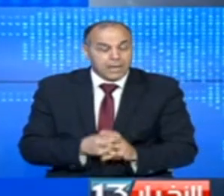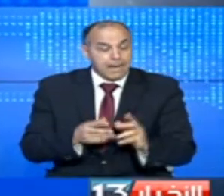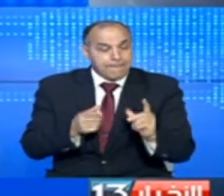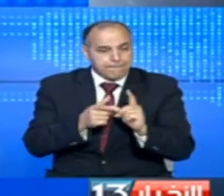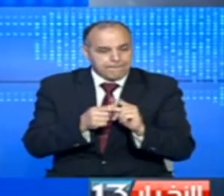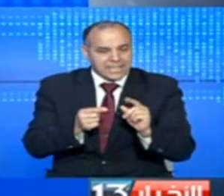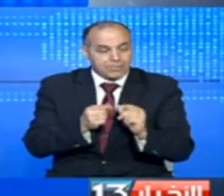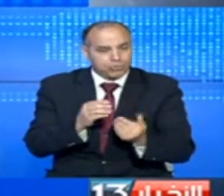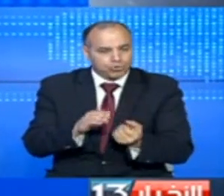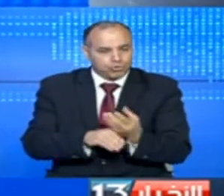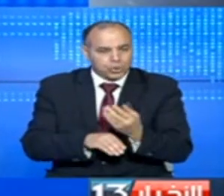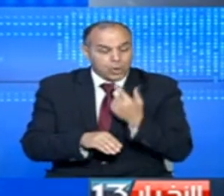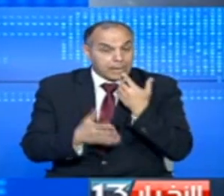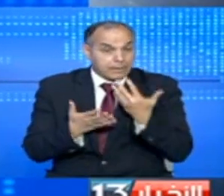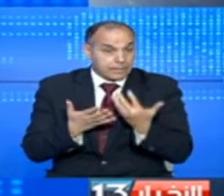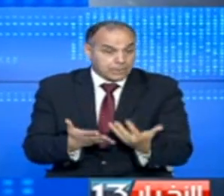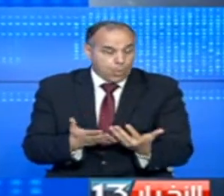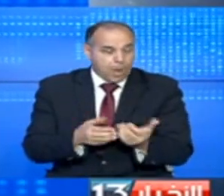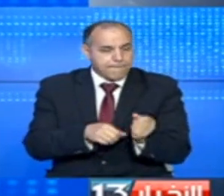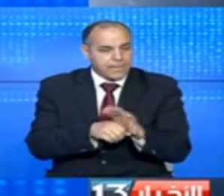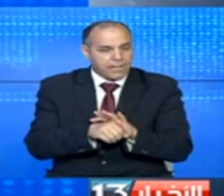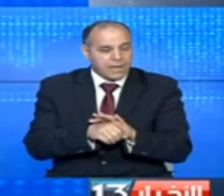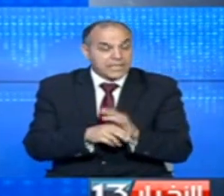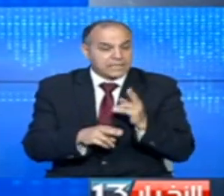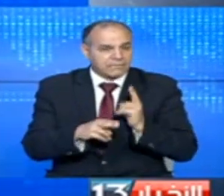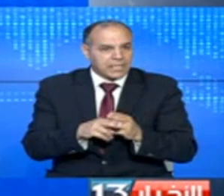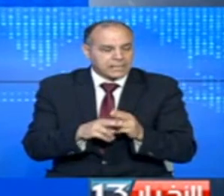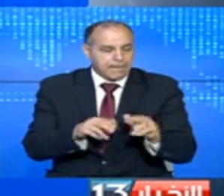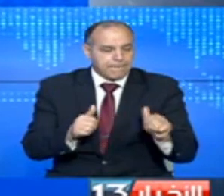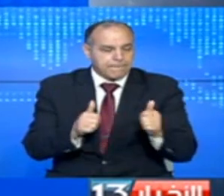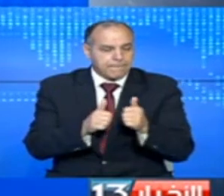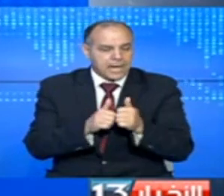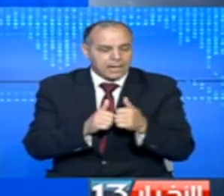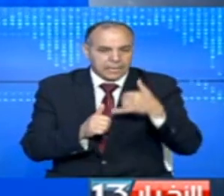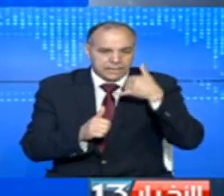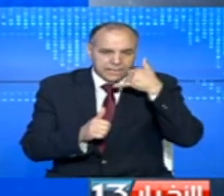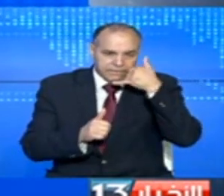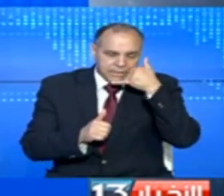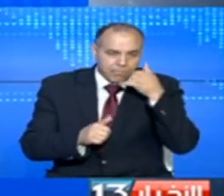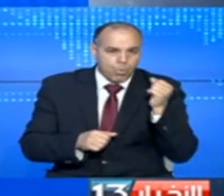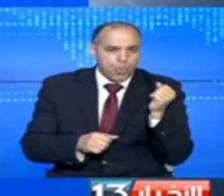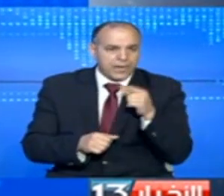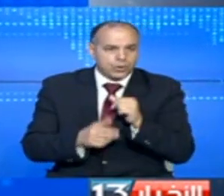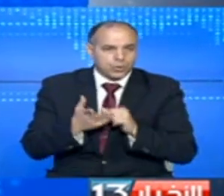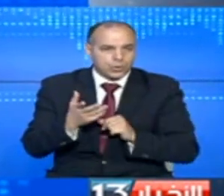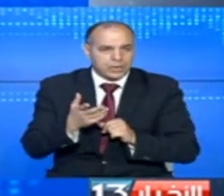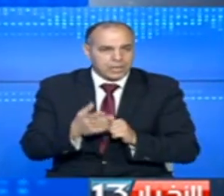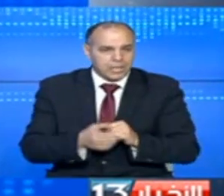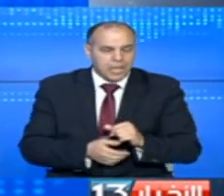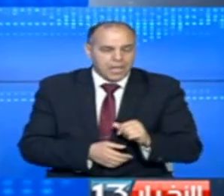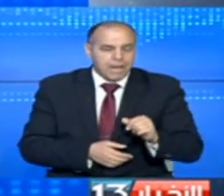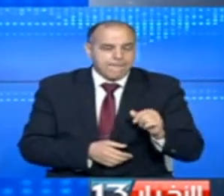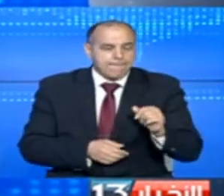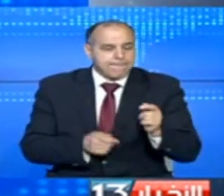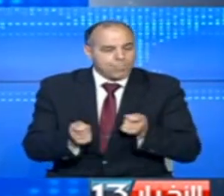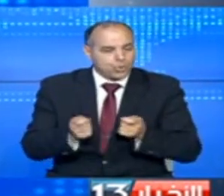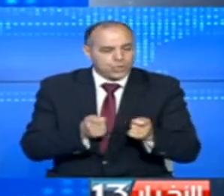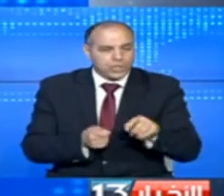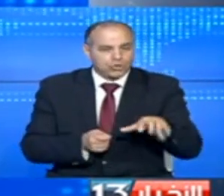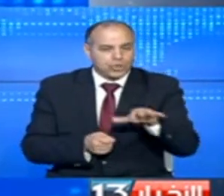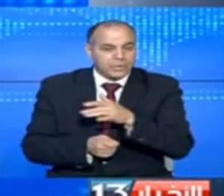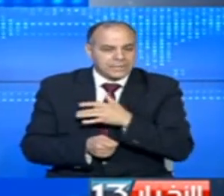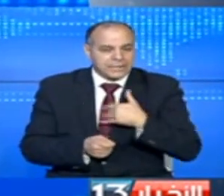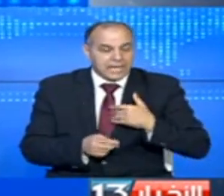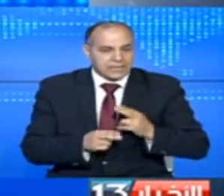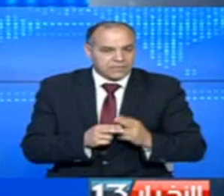ولمزيد من المعطيات عن الوضع الوبائي في صفاقس معنا عبر الهاتف مباشرة من هناك السيد علي العيادي المدير الجهوي